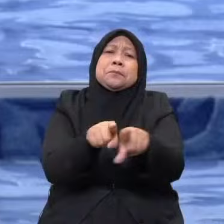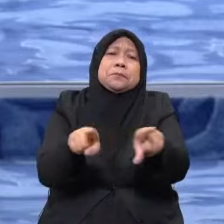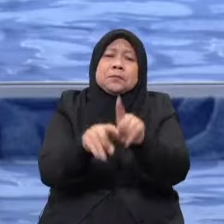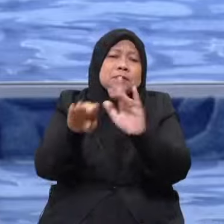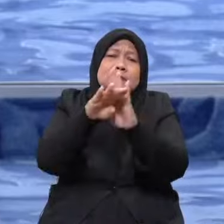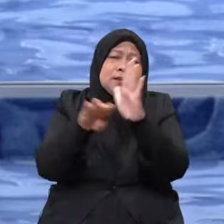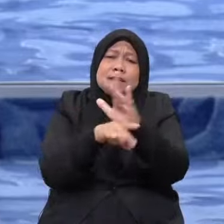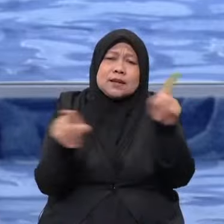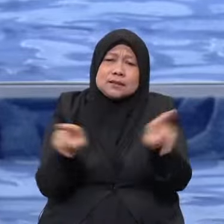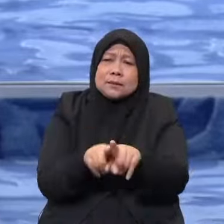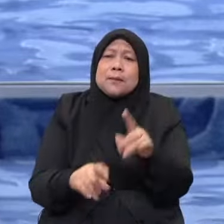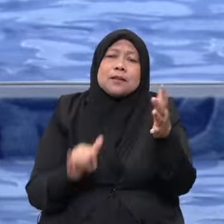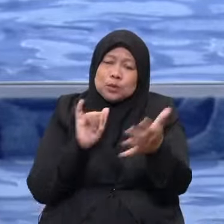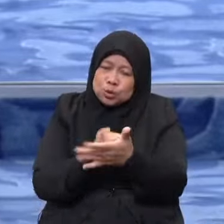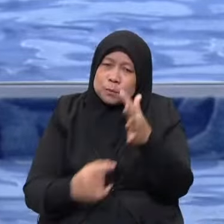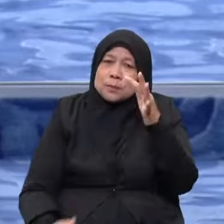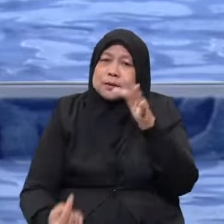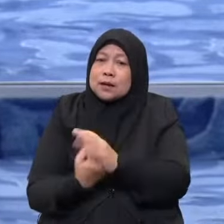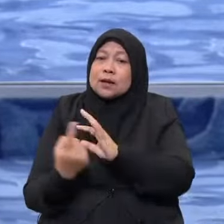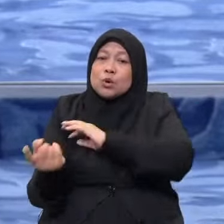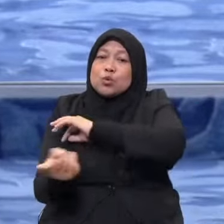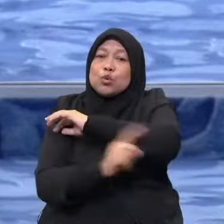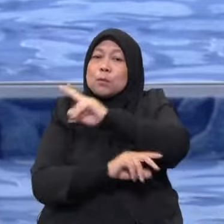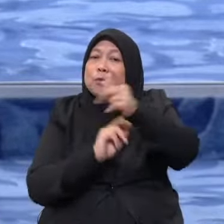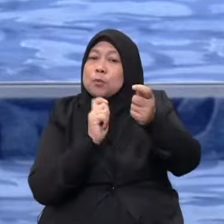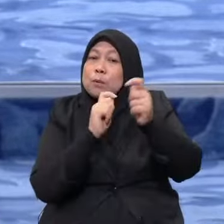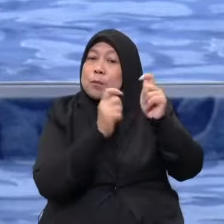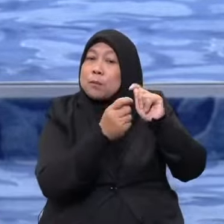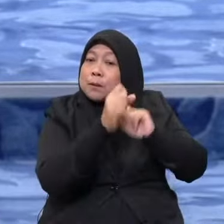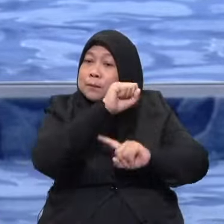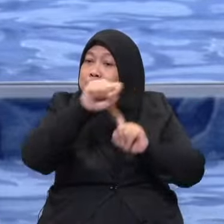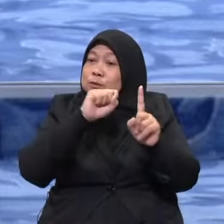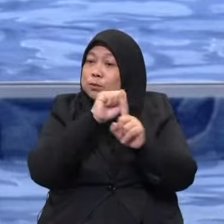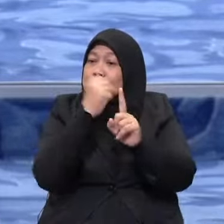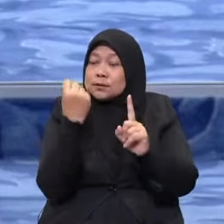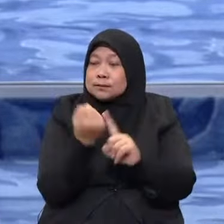yang sama. Ini masalahnya. Hukum itu berubah ikut keadaan.